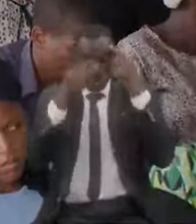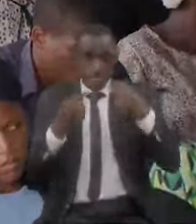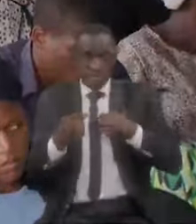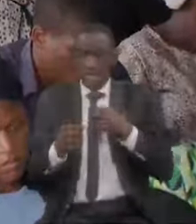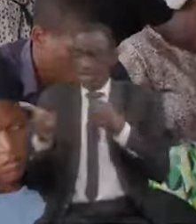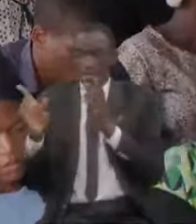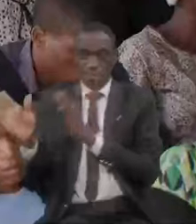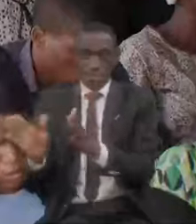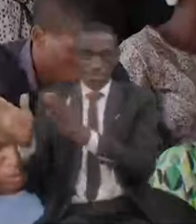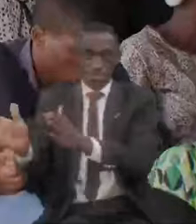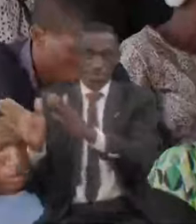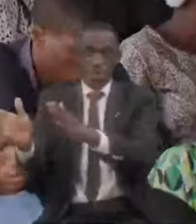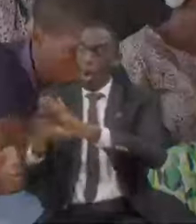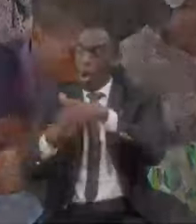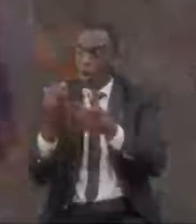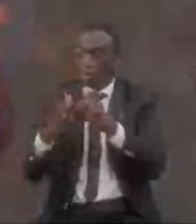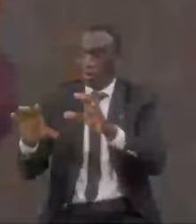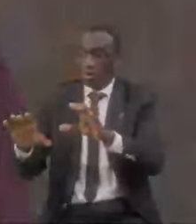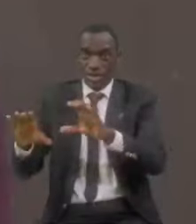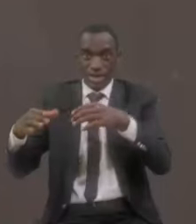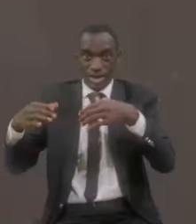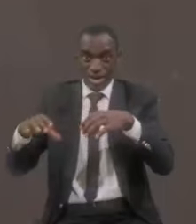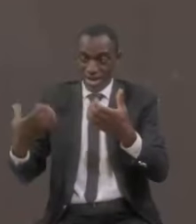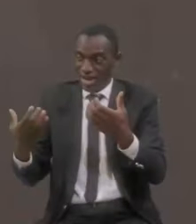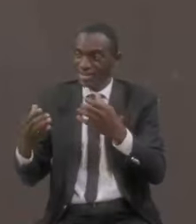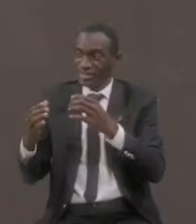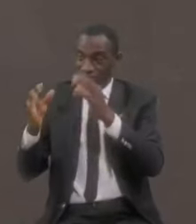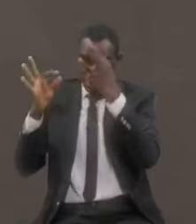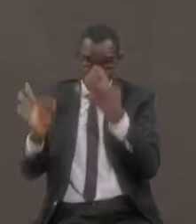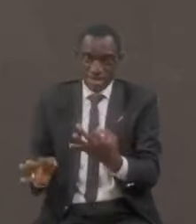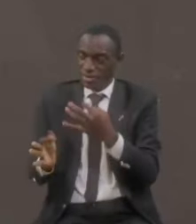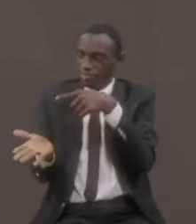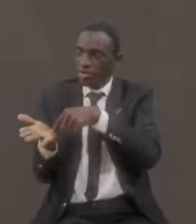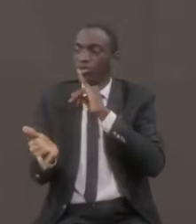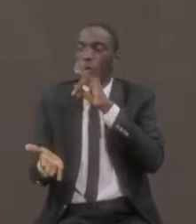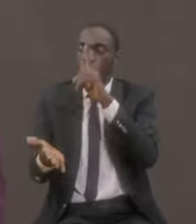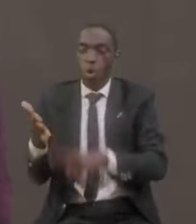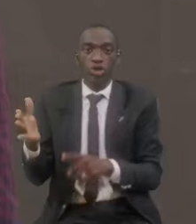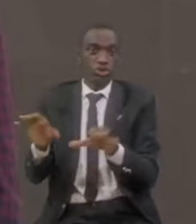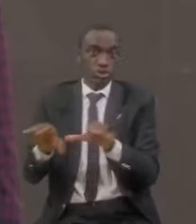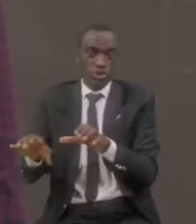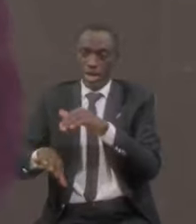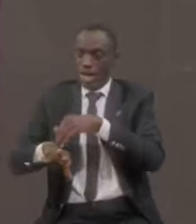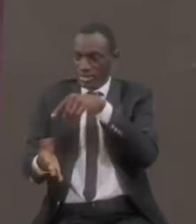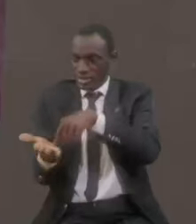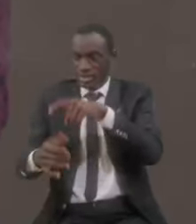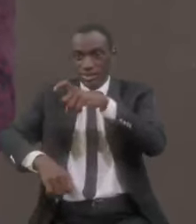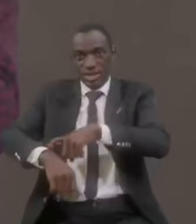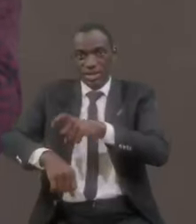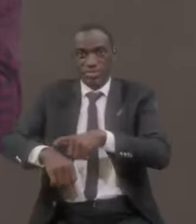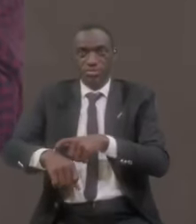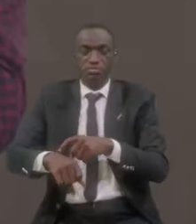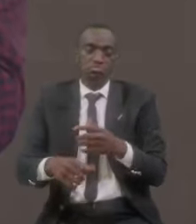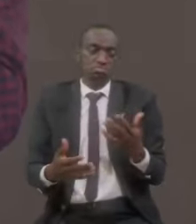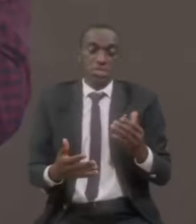la classe a décidé, voici ce qu'il faut faire à tel moment, je me soumets